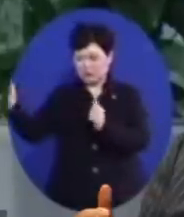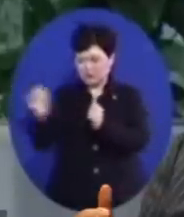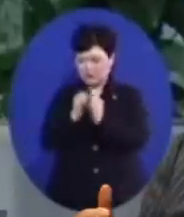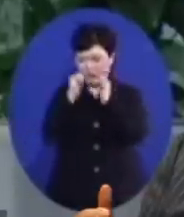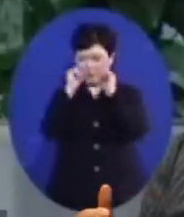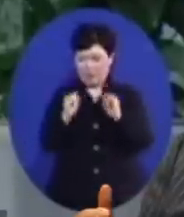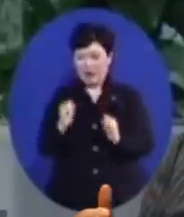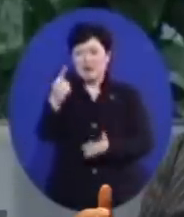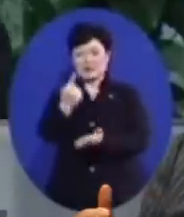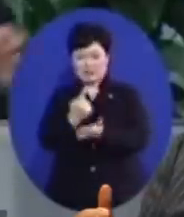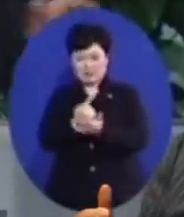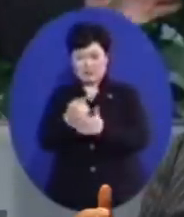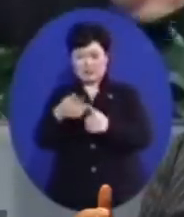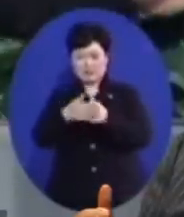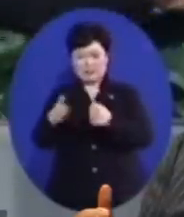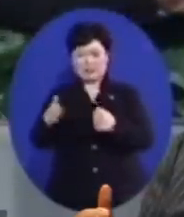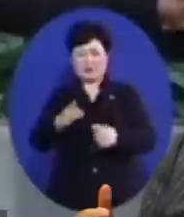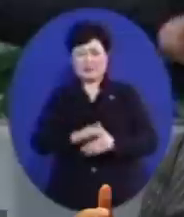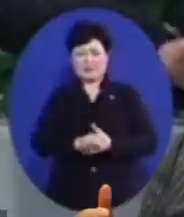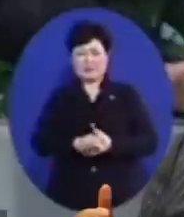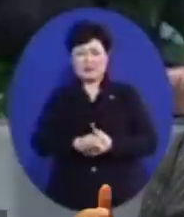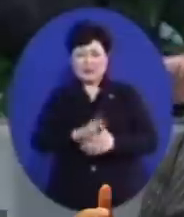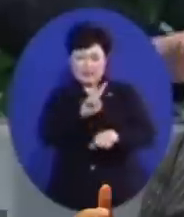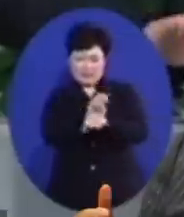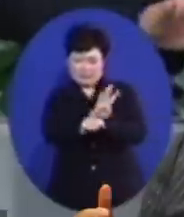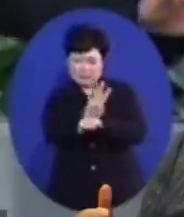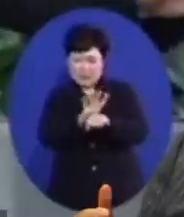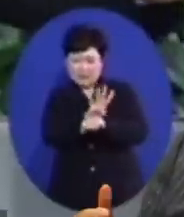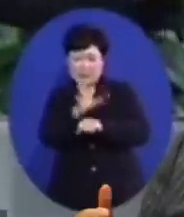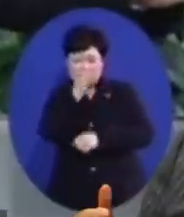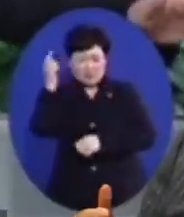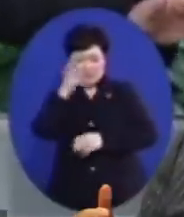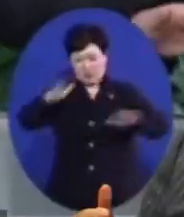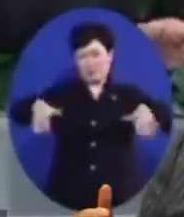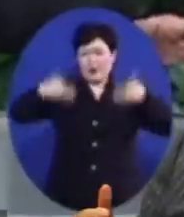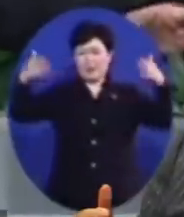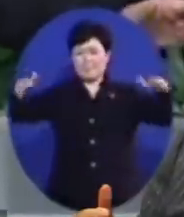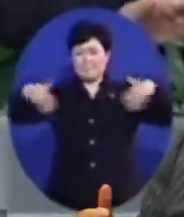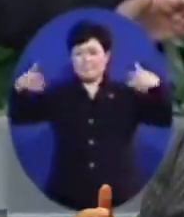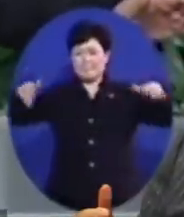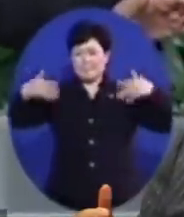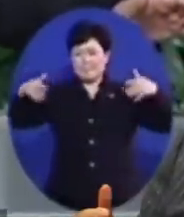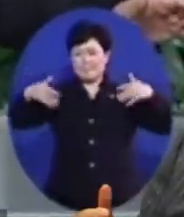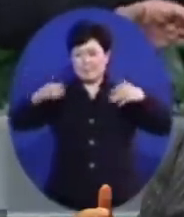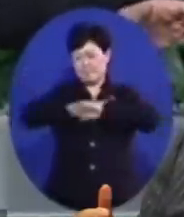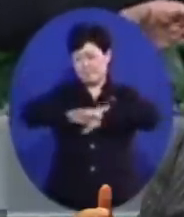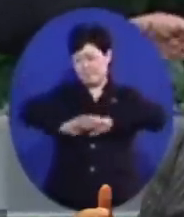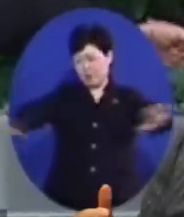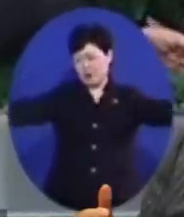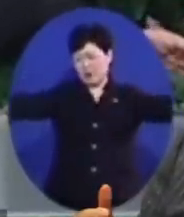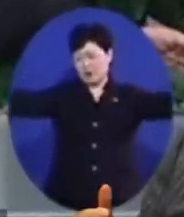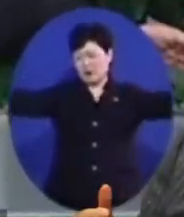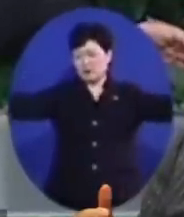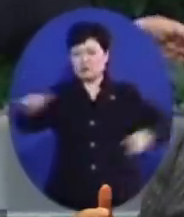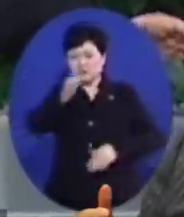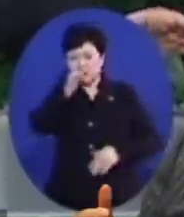분을 말하는 것입니다. 그러므로 24시간 성령 바람 탈 수 있어야 진짜 믿는